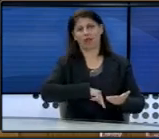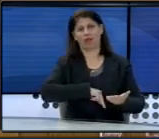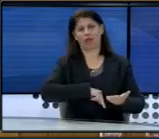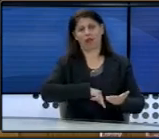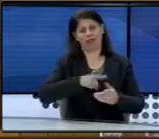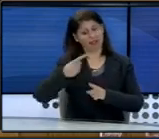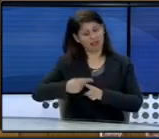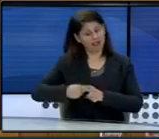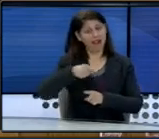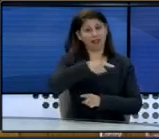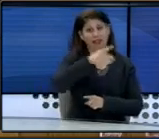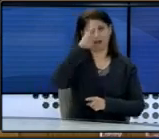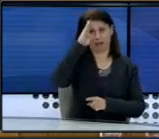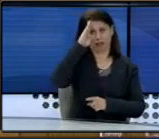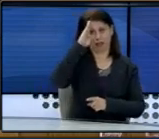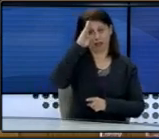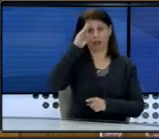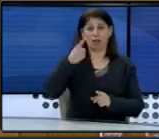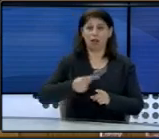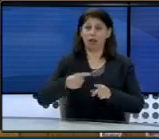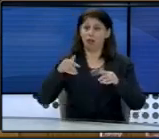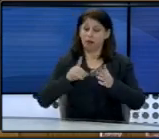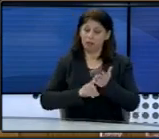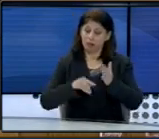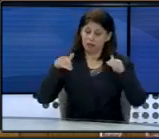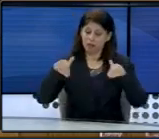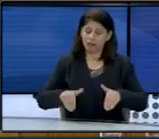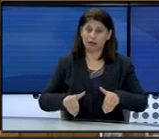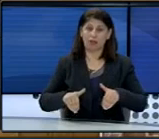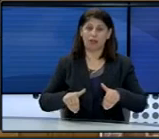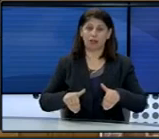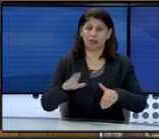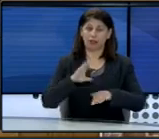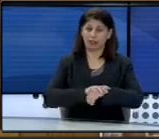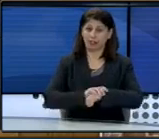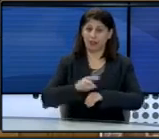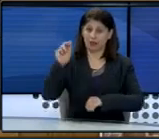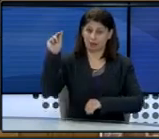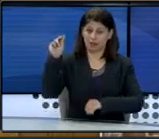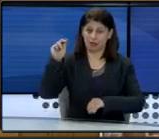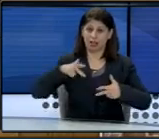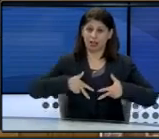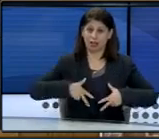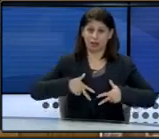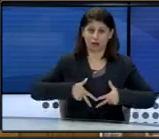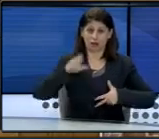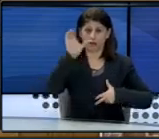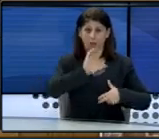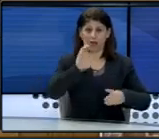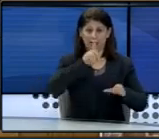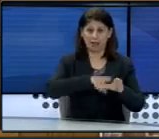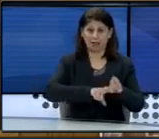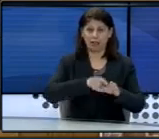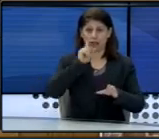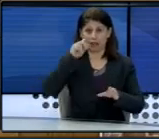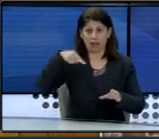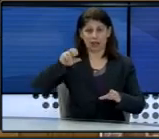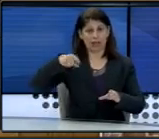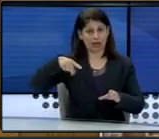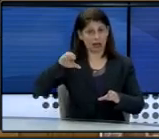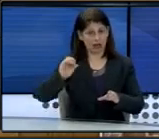ότι η Ελλάδα πρέπει να σέβεται τις δεσμεύσεις της ως χώρα της Ευρωπαϊκής Ένωσης και του ΝΑΤΟ, να προωθεί το στρατηγικό